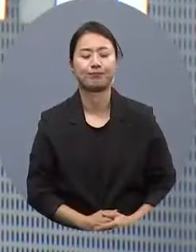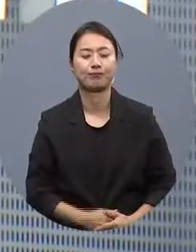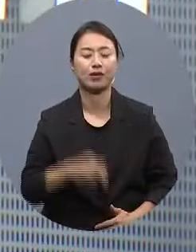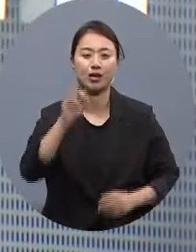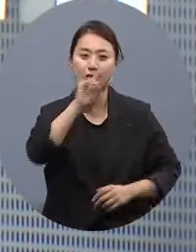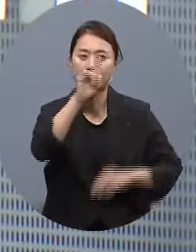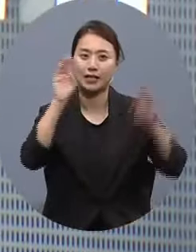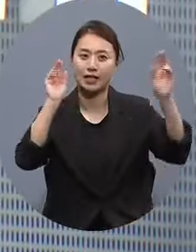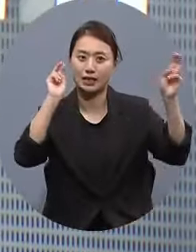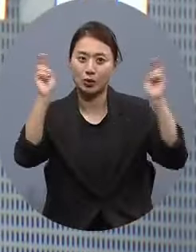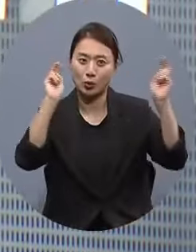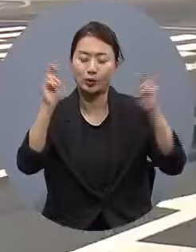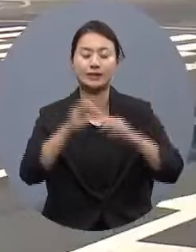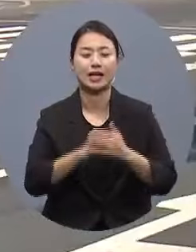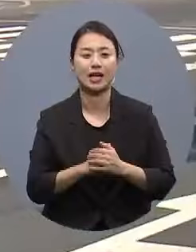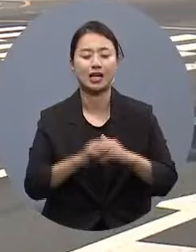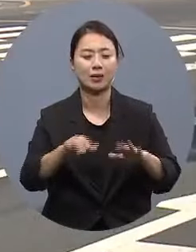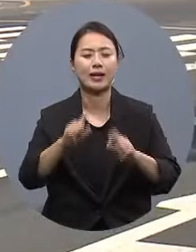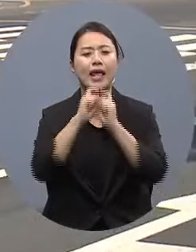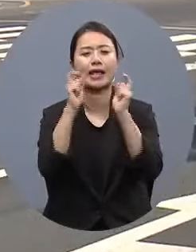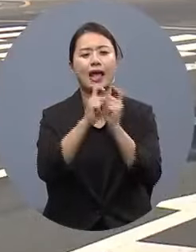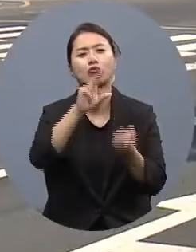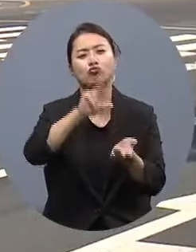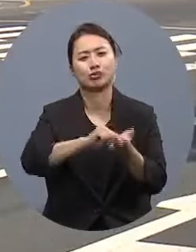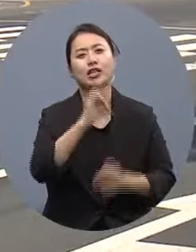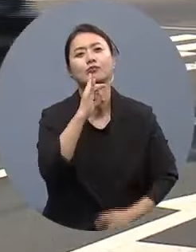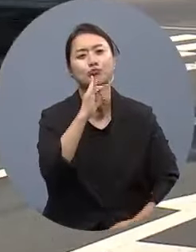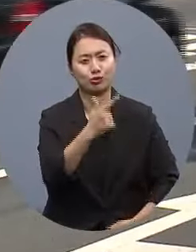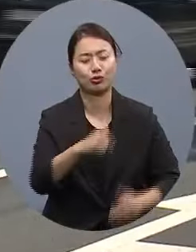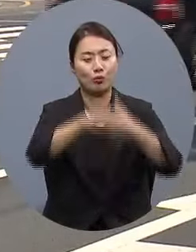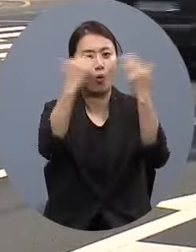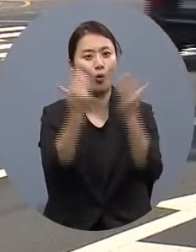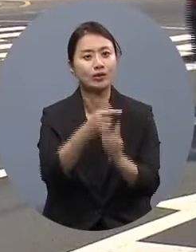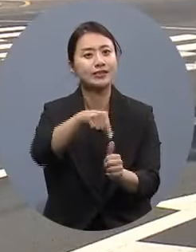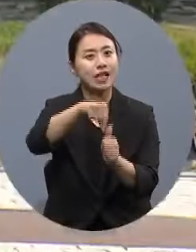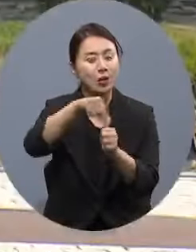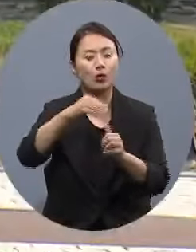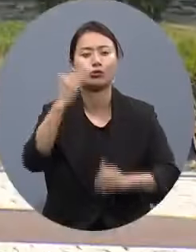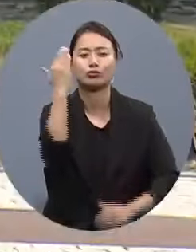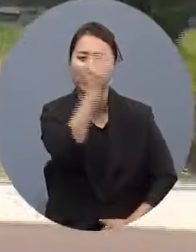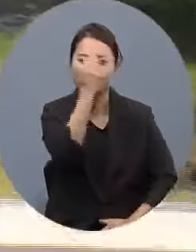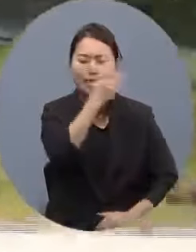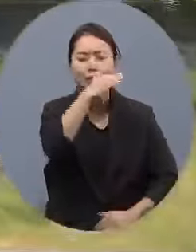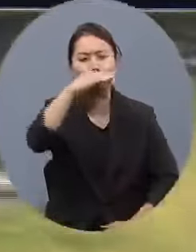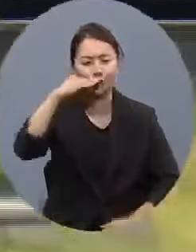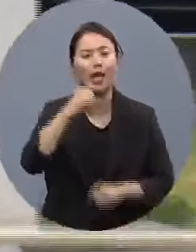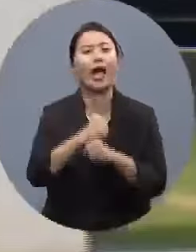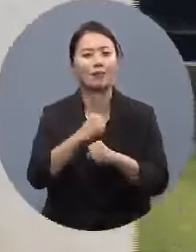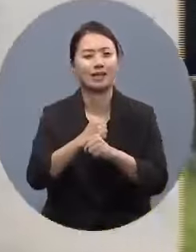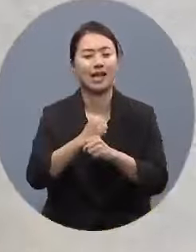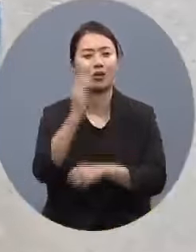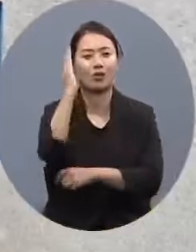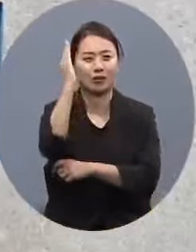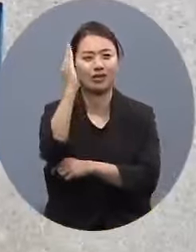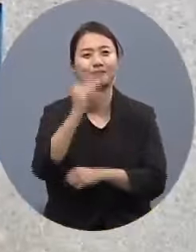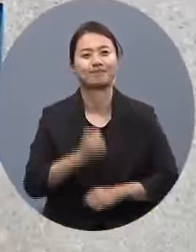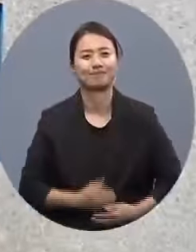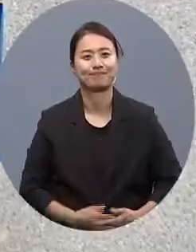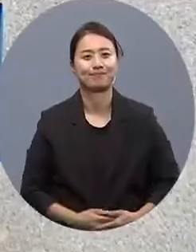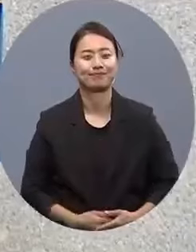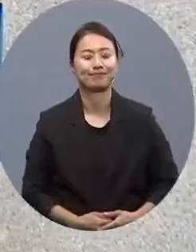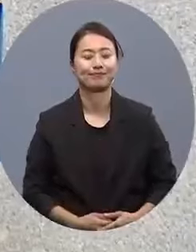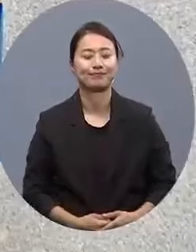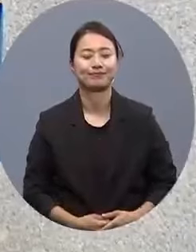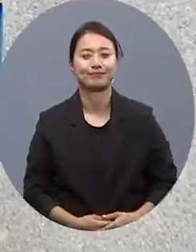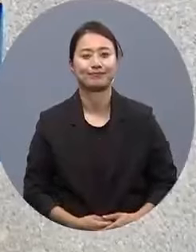현대자동차는 이번 사건은 일부 직원의 개인적 일탈로 모든 채용은 투명하고 공정하게 진행된다고 거듭 강조했습니다 MBC 뉴스